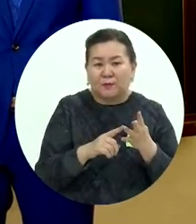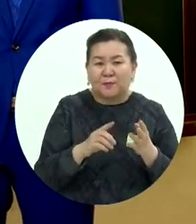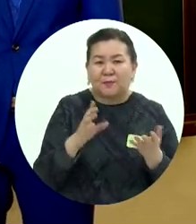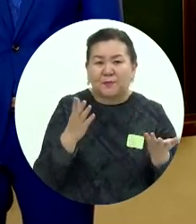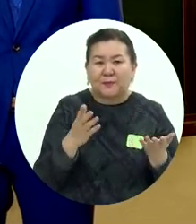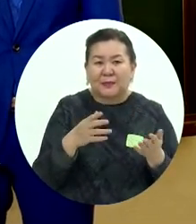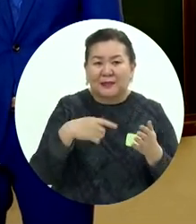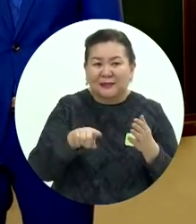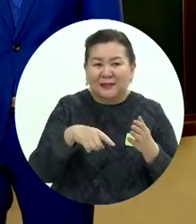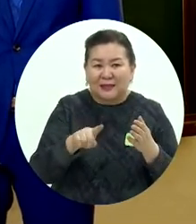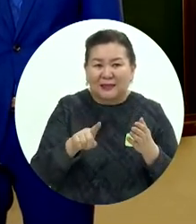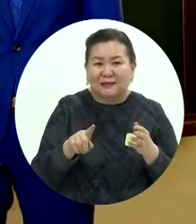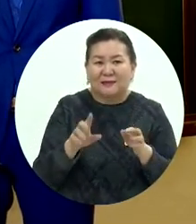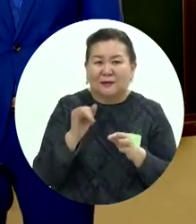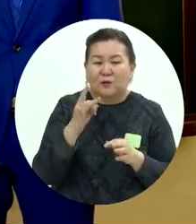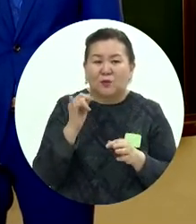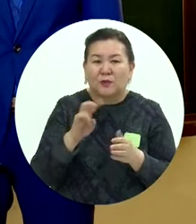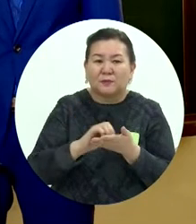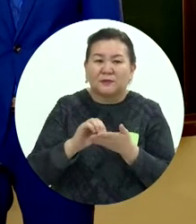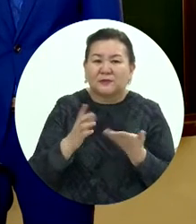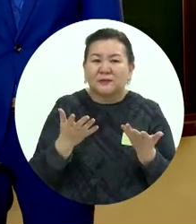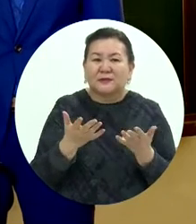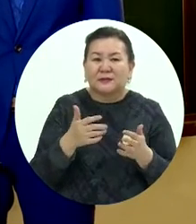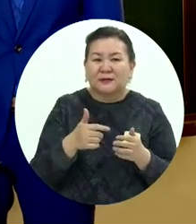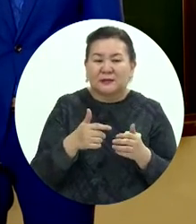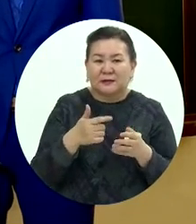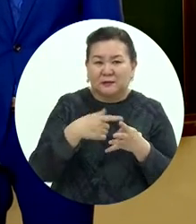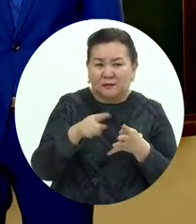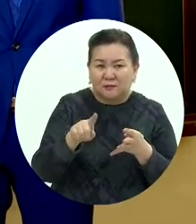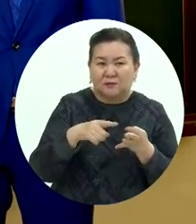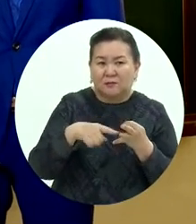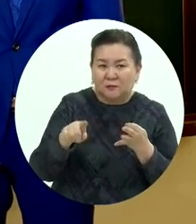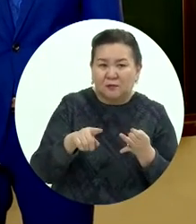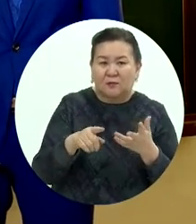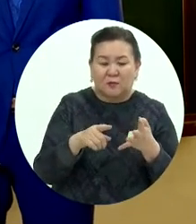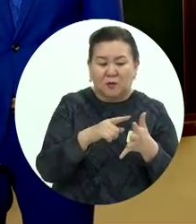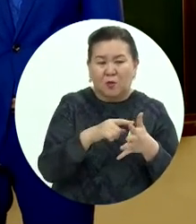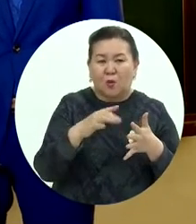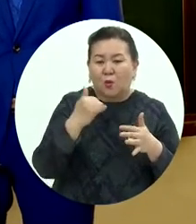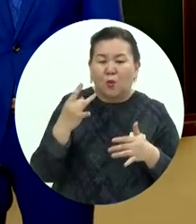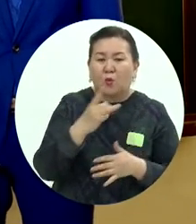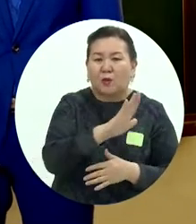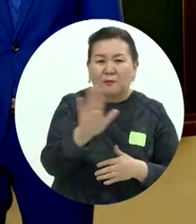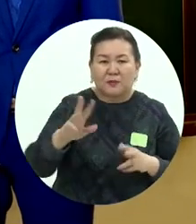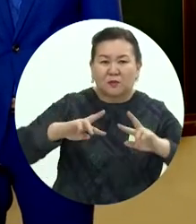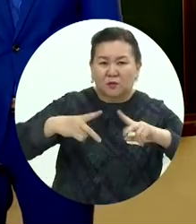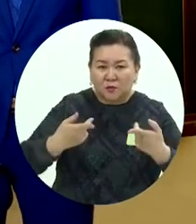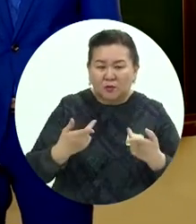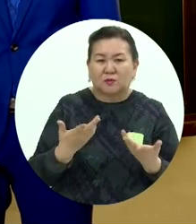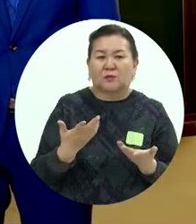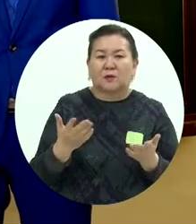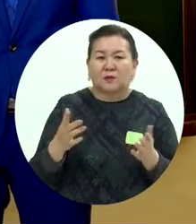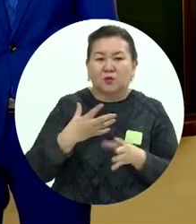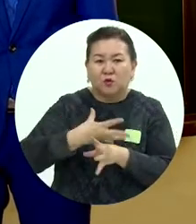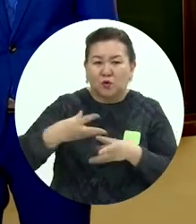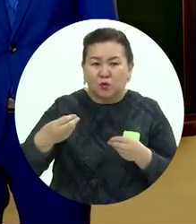4 дугаар даалгавар эсгэнд дараах үйл явцуудыг дараалд оруулж бичих юм байна. За энэ нь бол цэвэр усны нөөц багасах, уур амьсгалын өөрчлөлт явагдах,